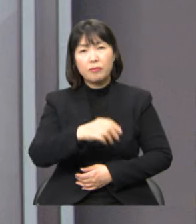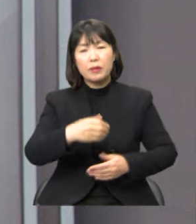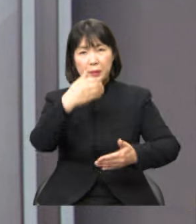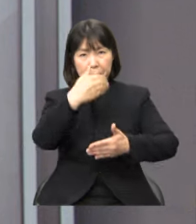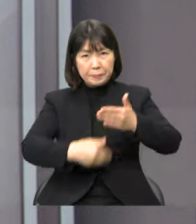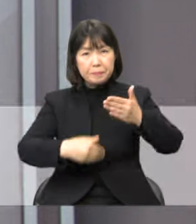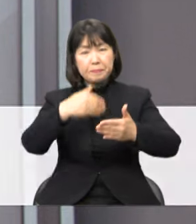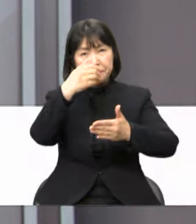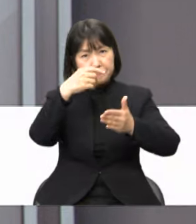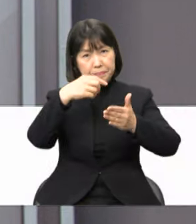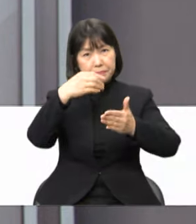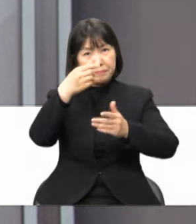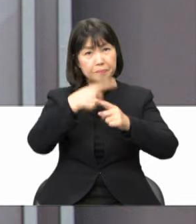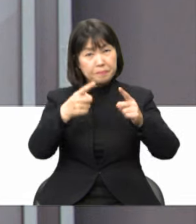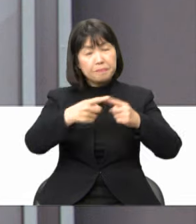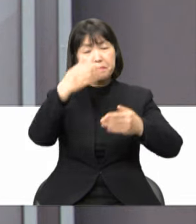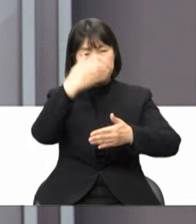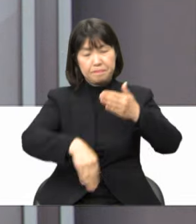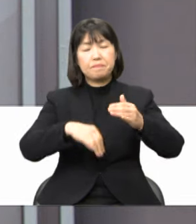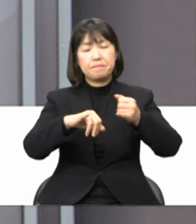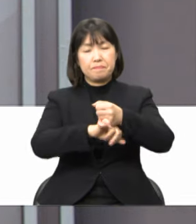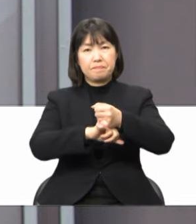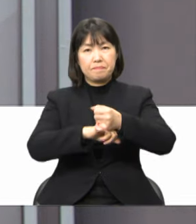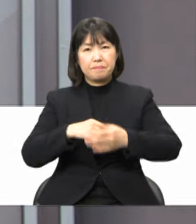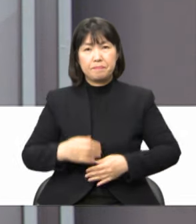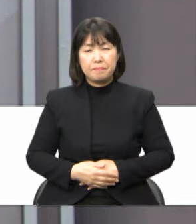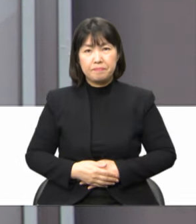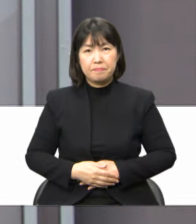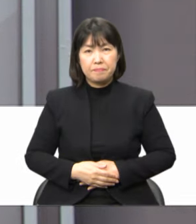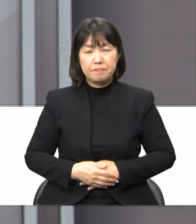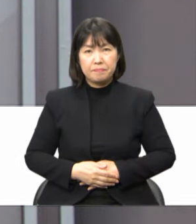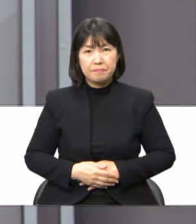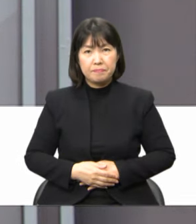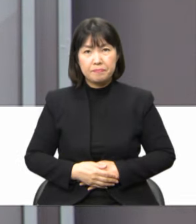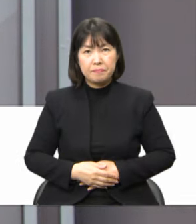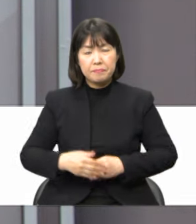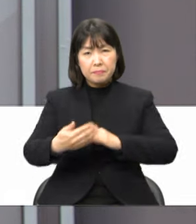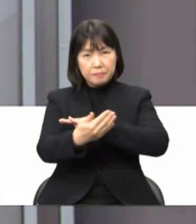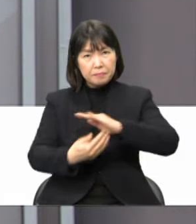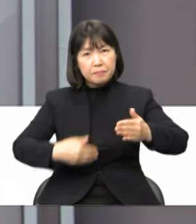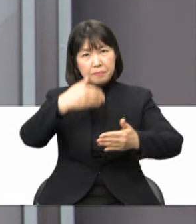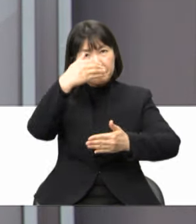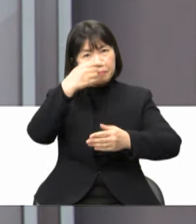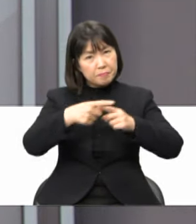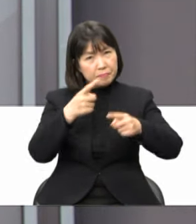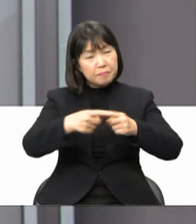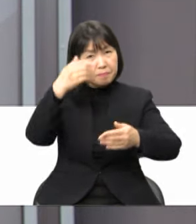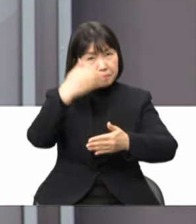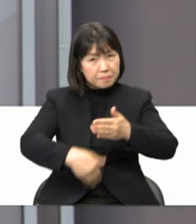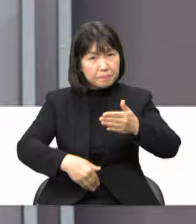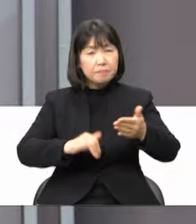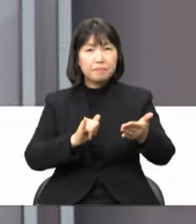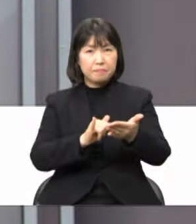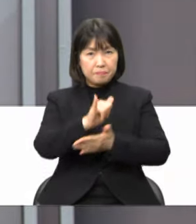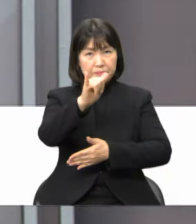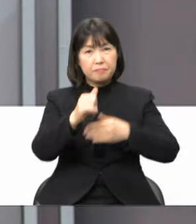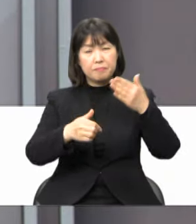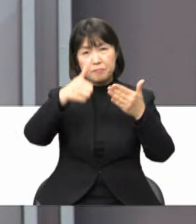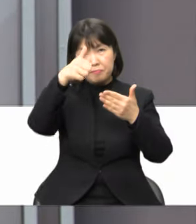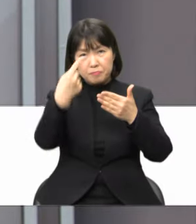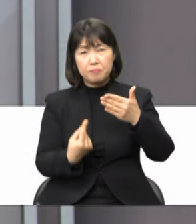하늘도시 지나는 전철 gtxd 인선의 예타 면제와 공항철도 구호선 열차